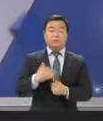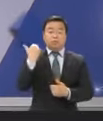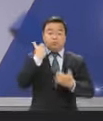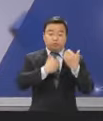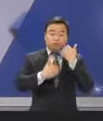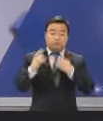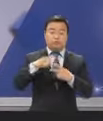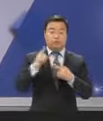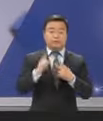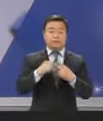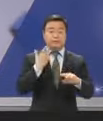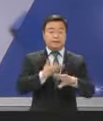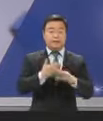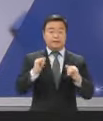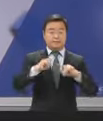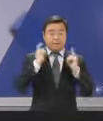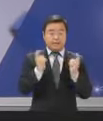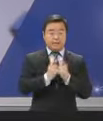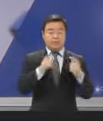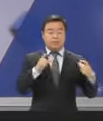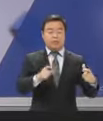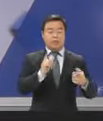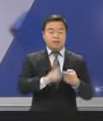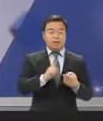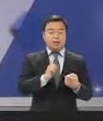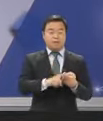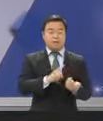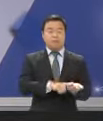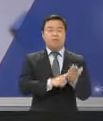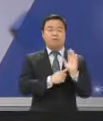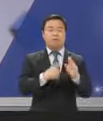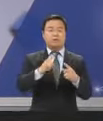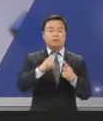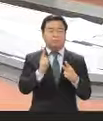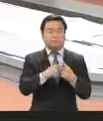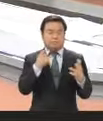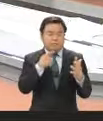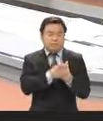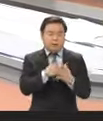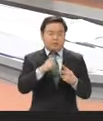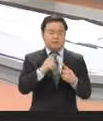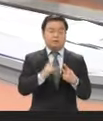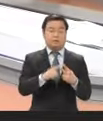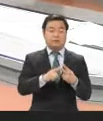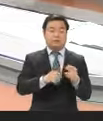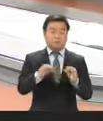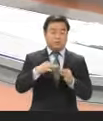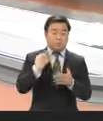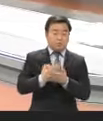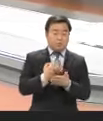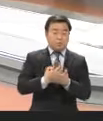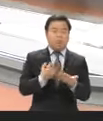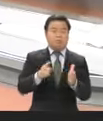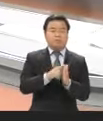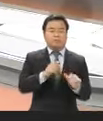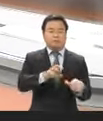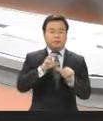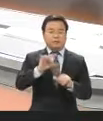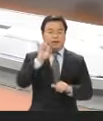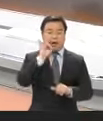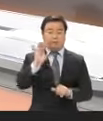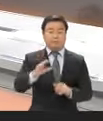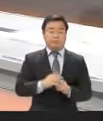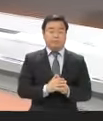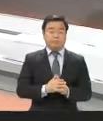타인의 개인의 사적인 영역을 파헤치거나 뭐 까발리거나 상업적으로 이용할 수 없습니다. 그게 공화국의 원칙입니다.